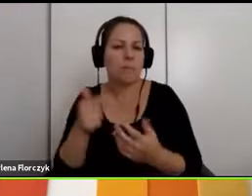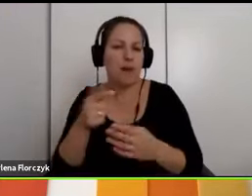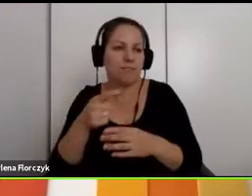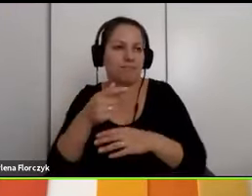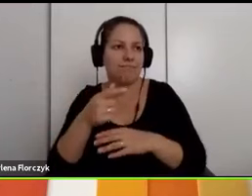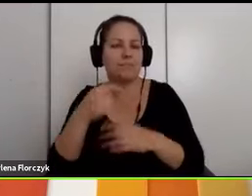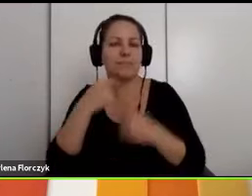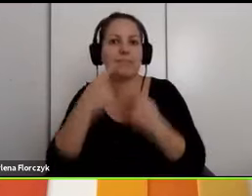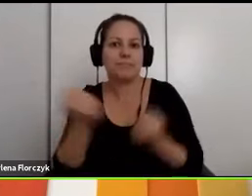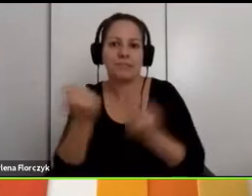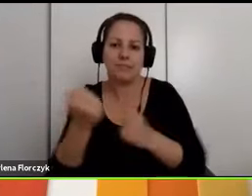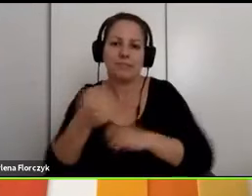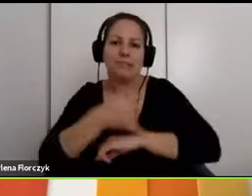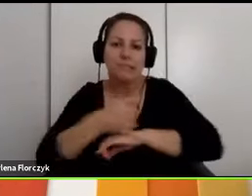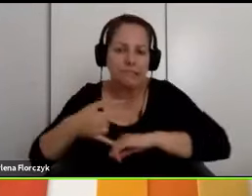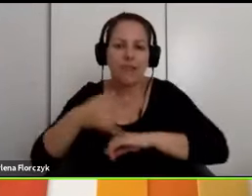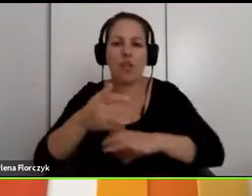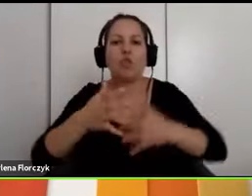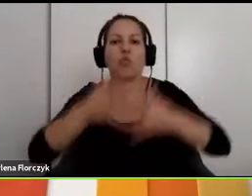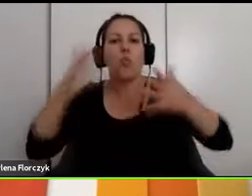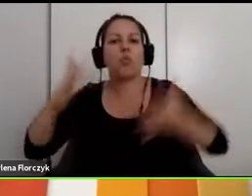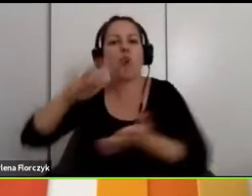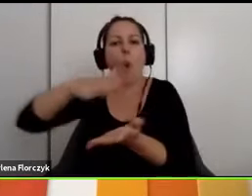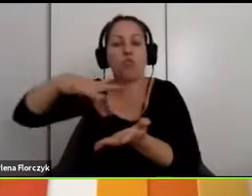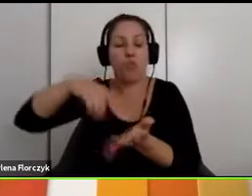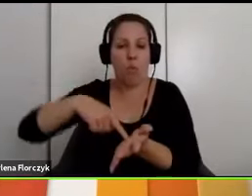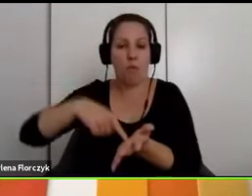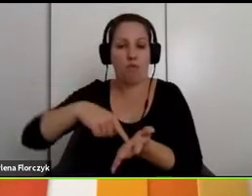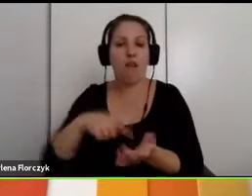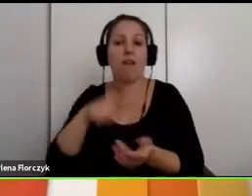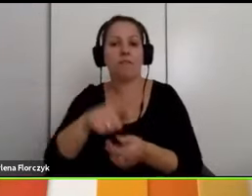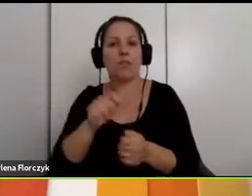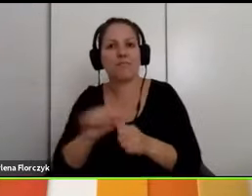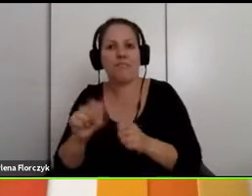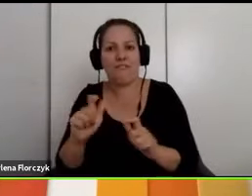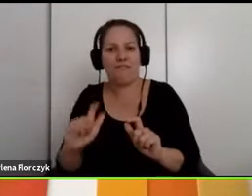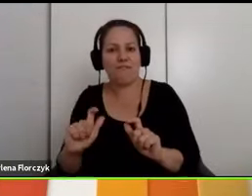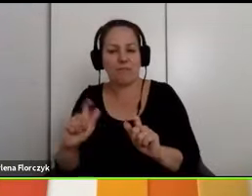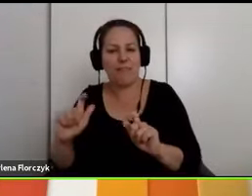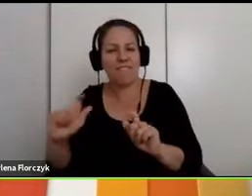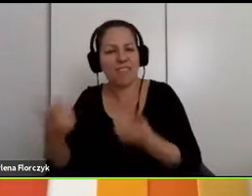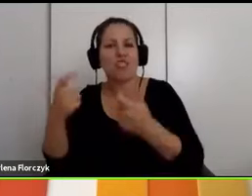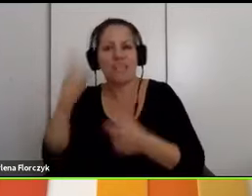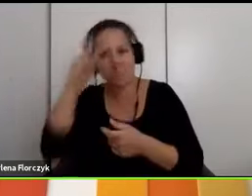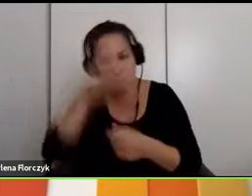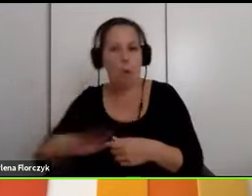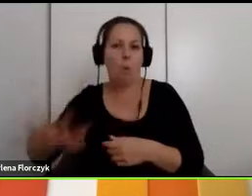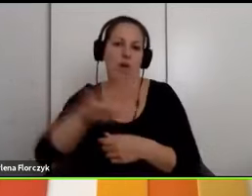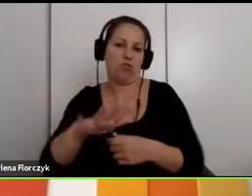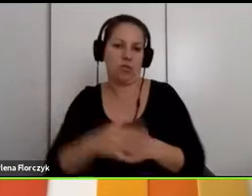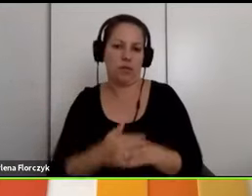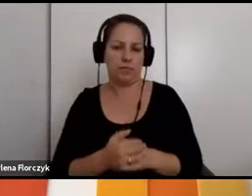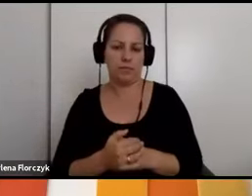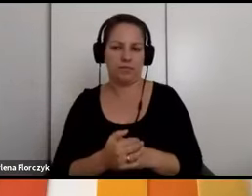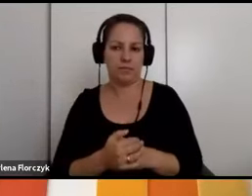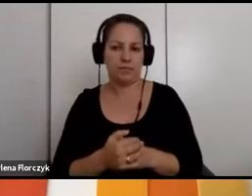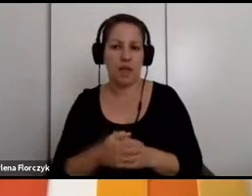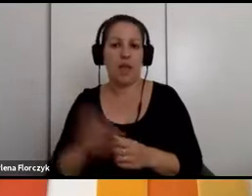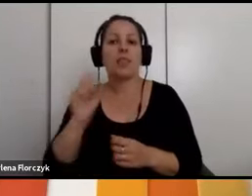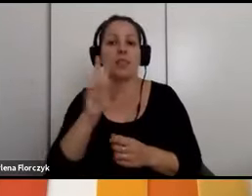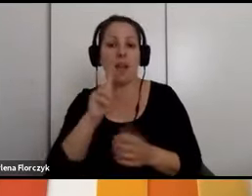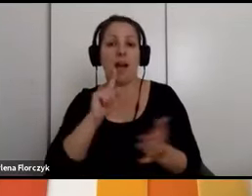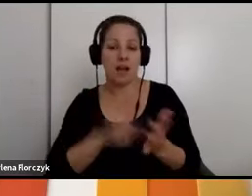też są w dużych ośrodkach, to są takie wydarzenia społeczne głównie. Mhm. Tak, bo to jest